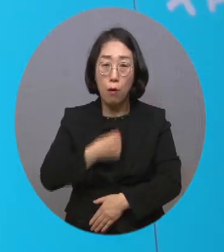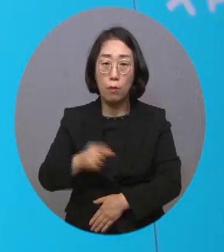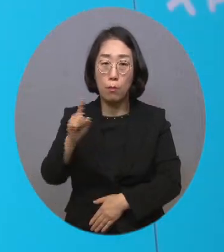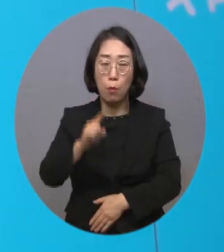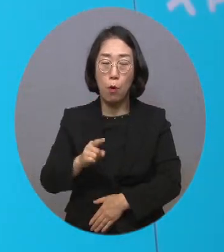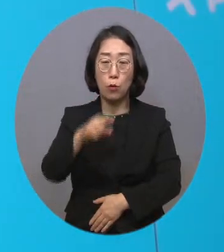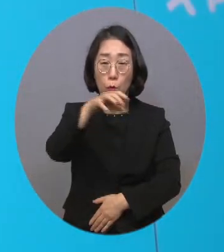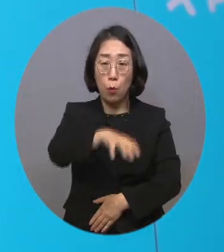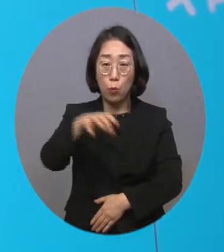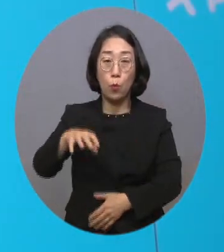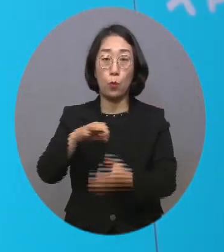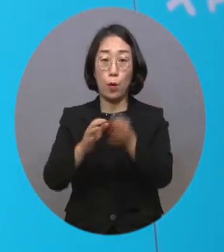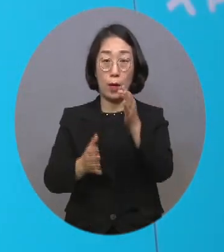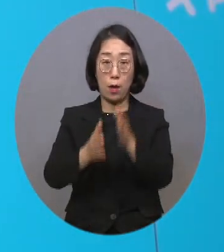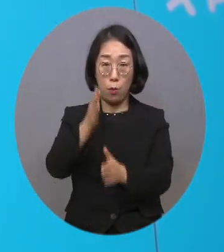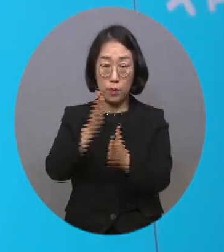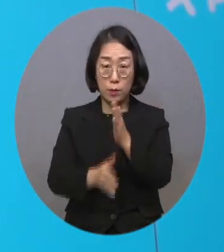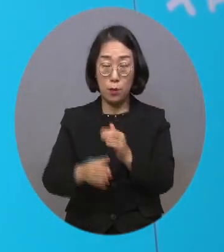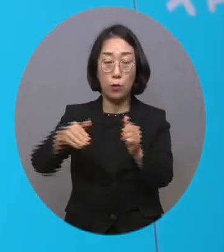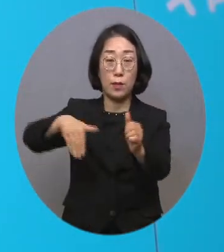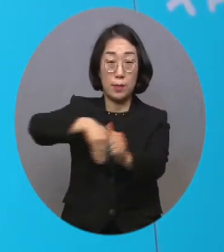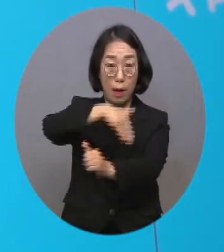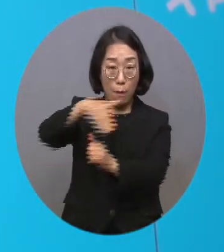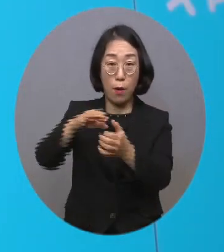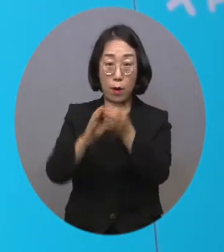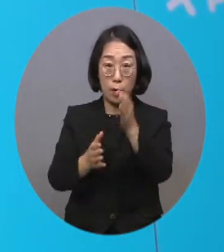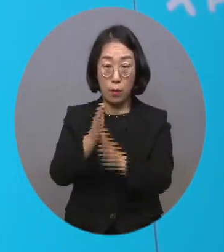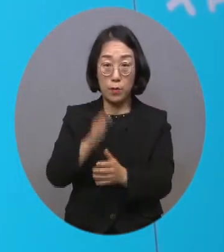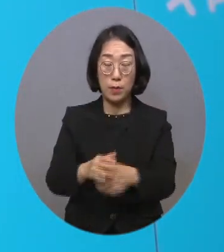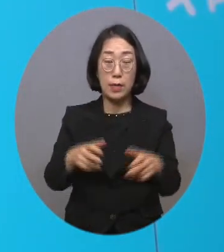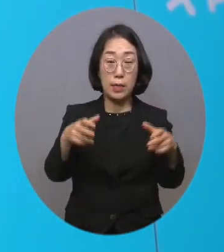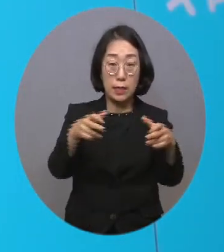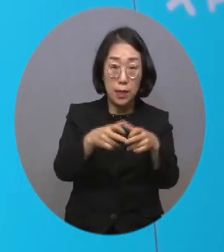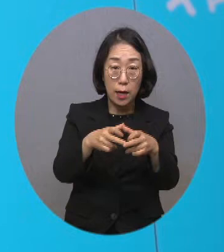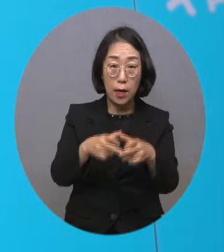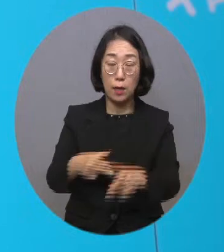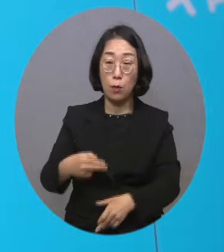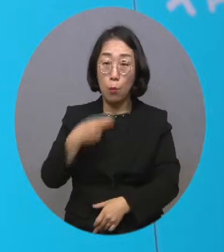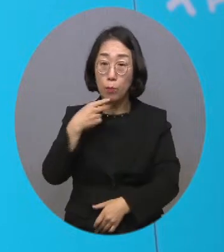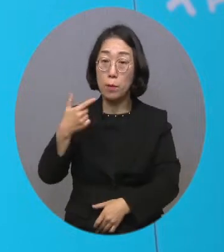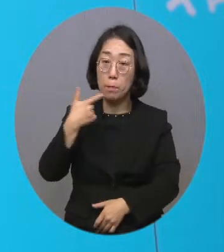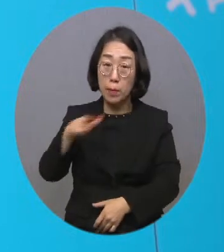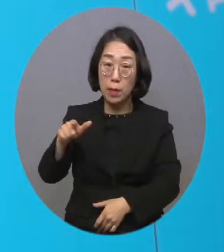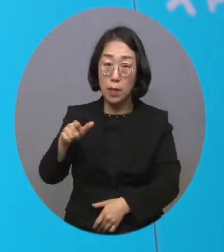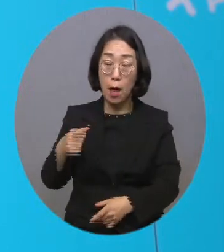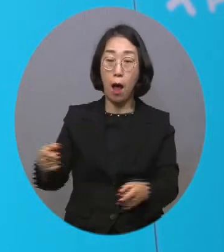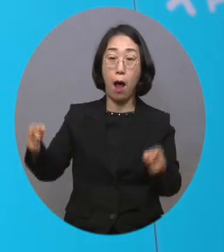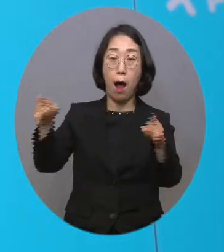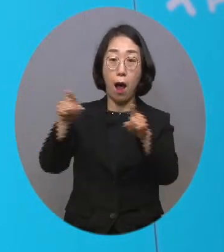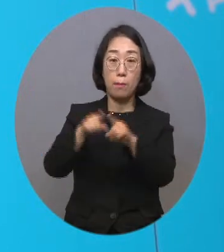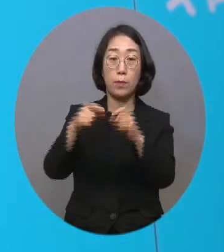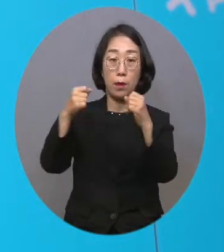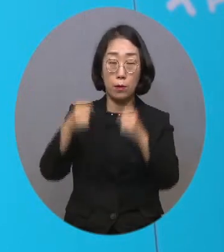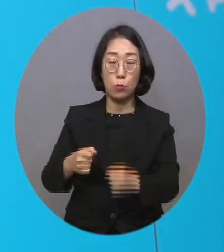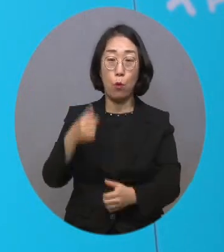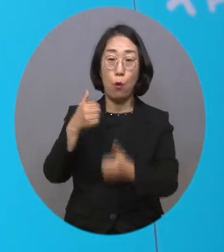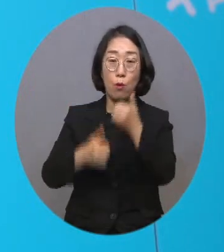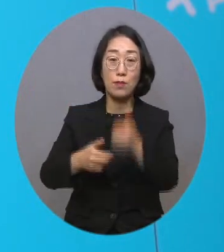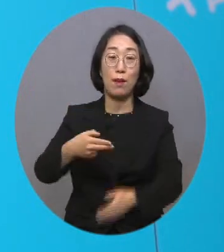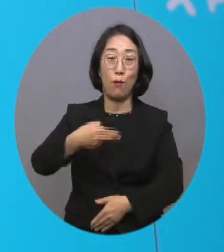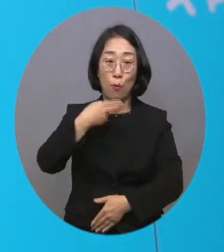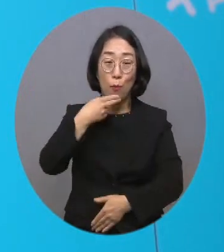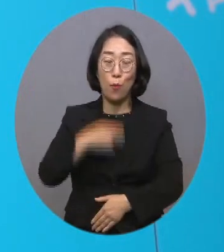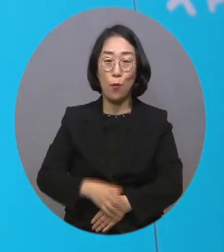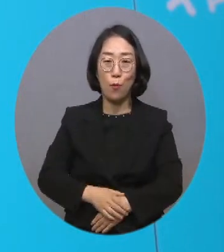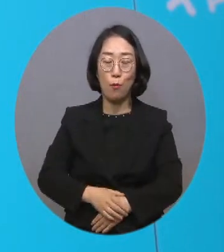어느 장소든 그리고 어느 상황이든 장애인과 비장애인이 함께 있어도 어색하지